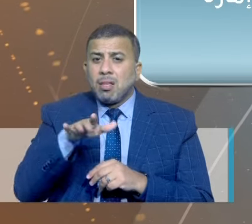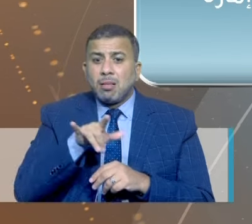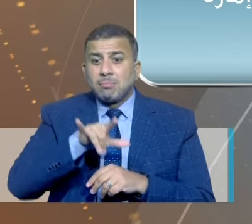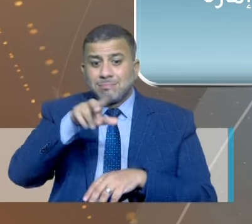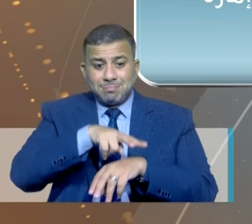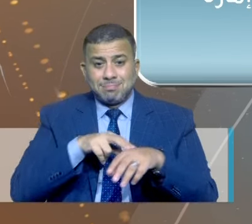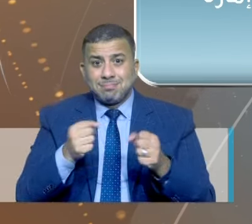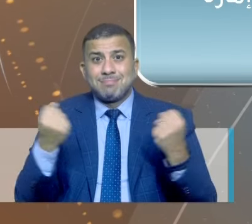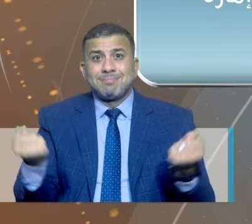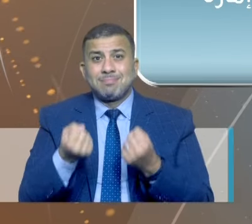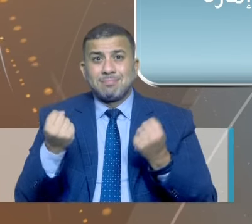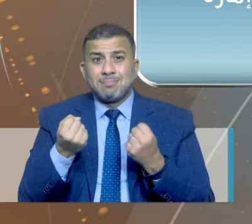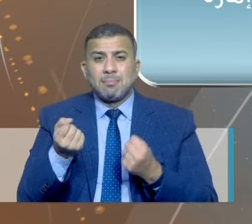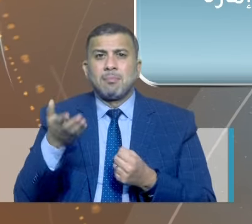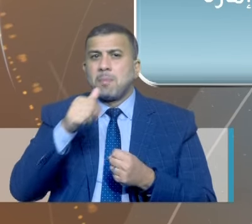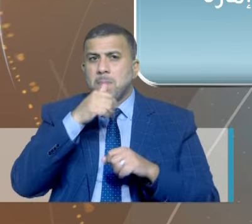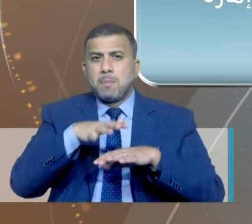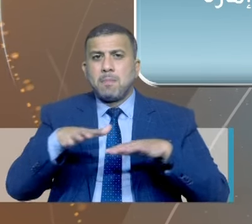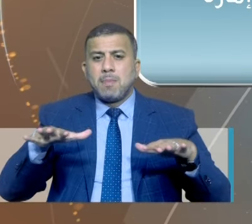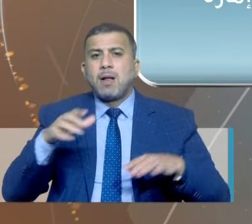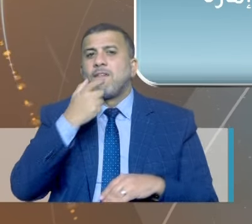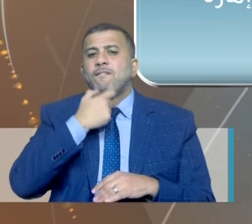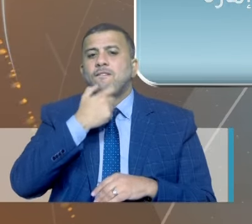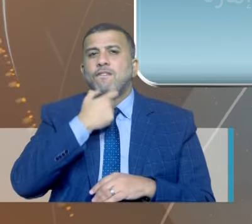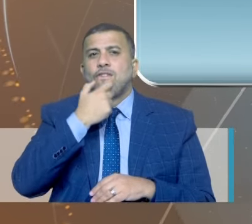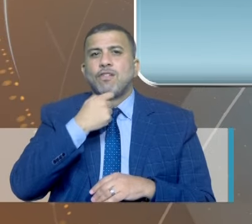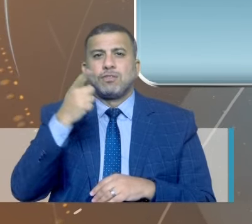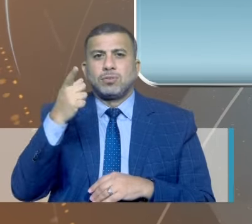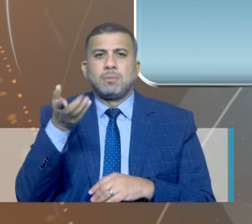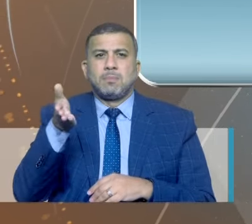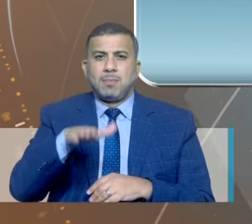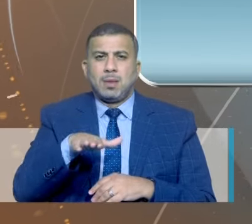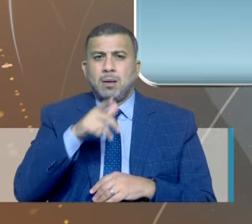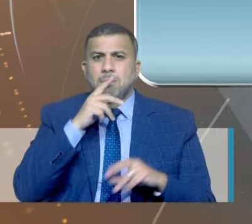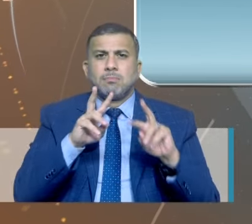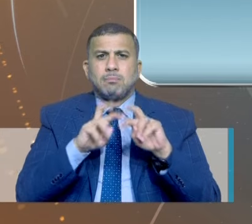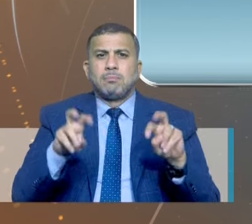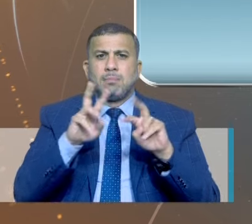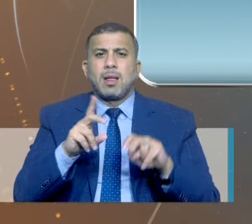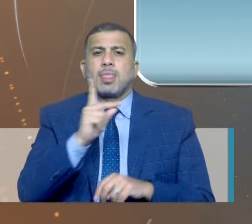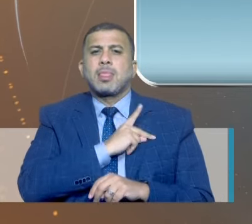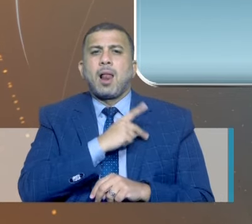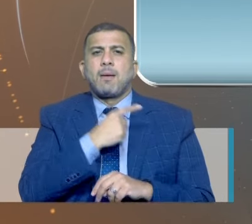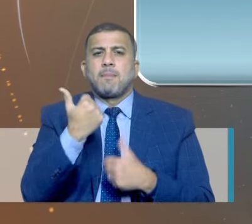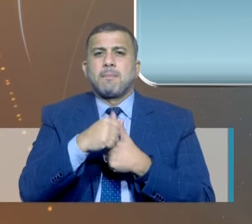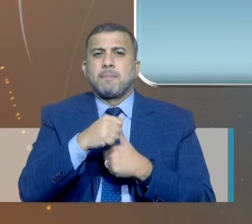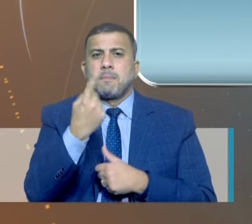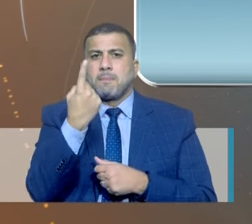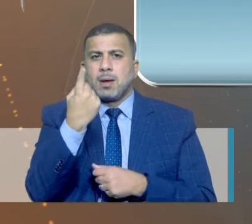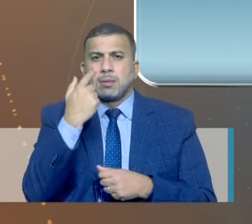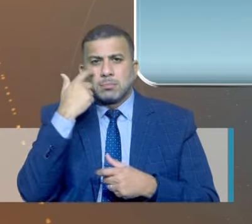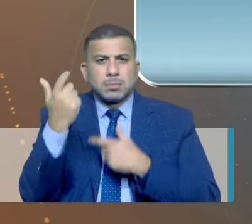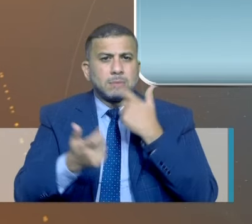الطيار المدرب على سواحل اماره الفجيره فيما تواصل فرق البحث وال جهودها